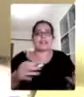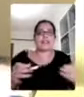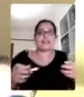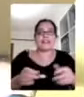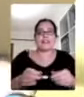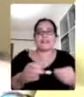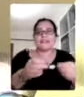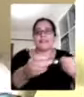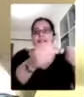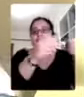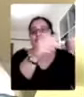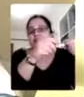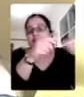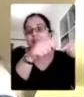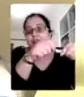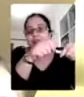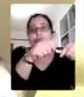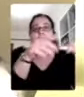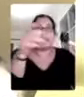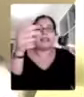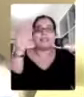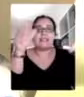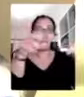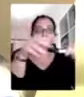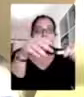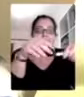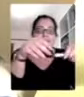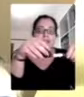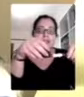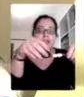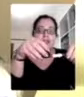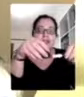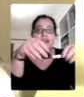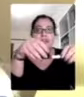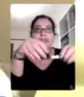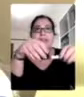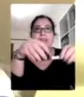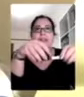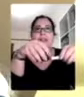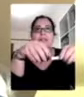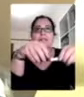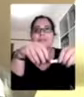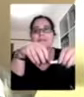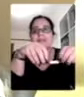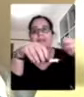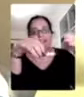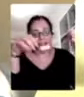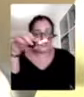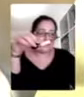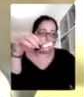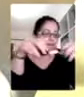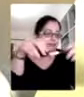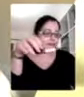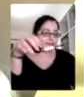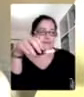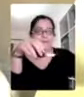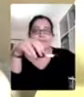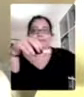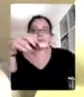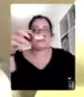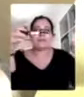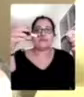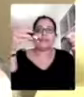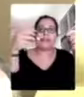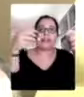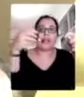güzel vesaire falan filan. Çok da bazı noktalardan sonra çok kafaya takmamak lazım. Zaten geçen yayında